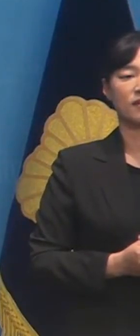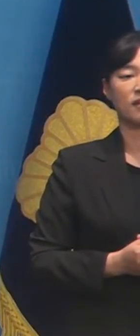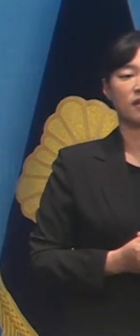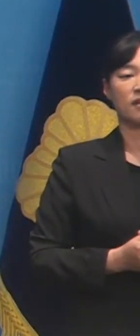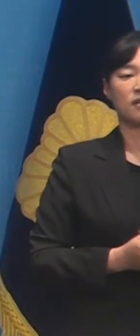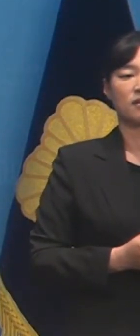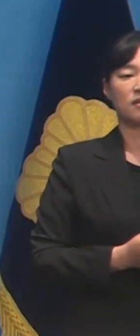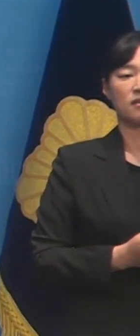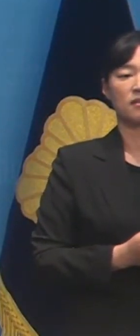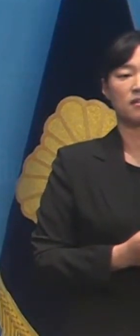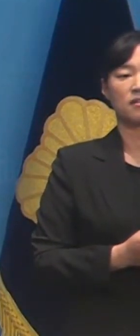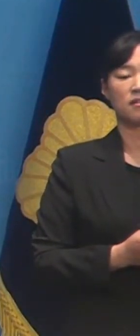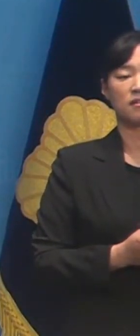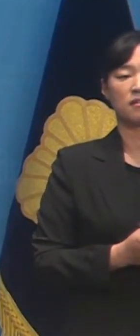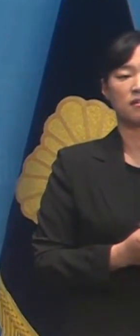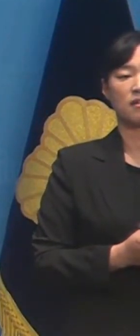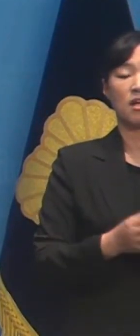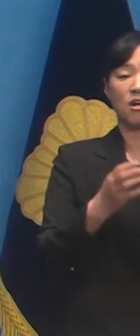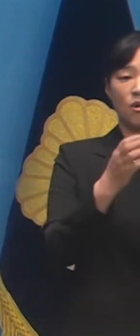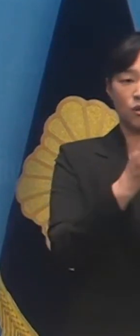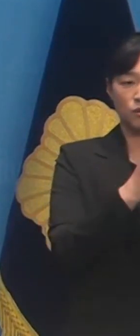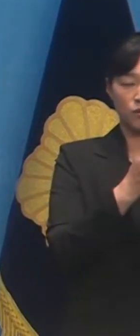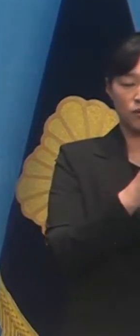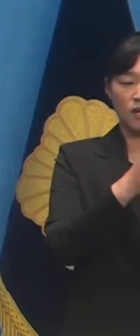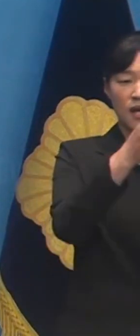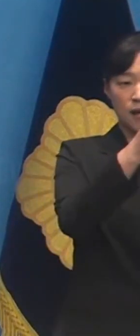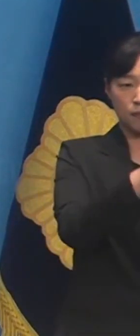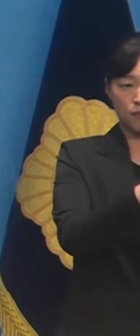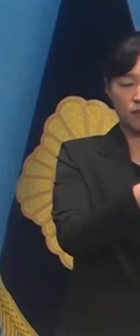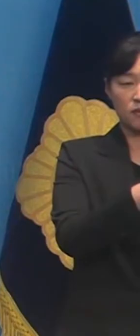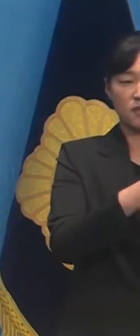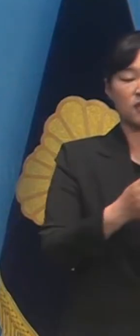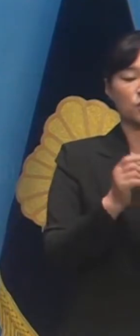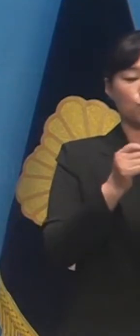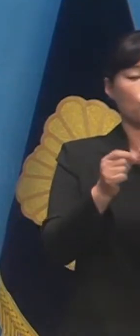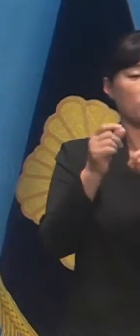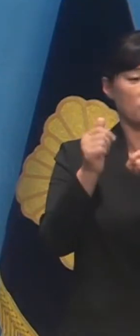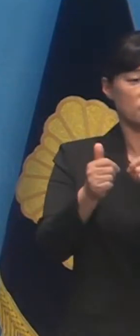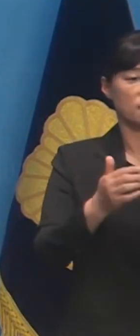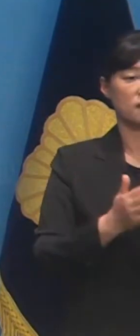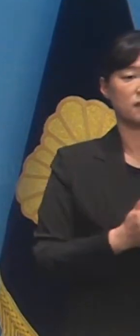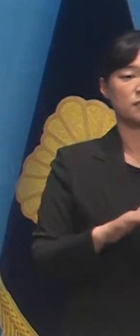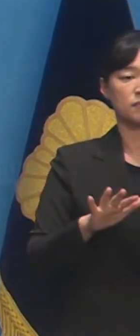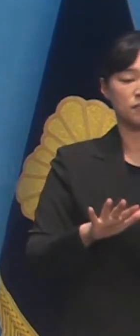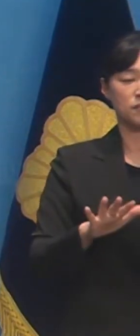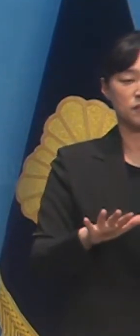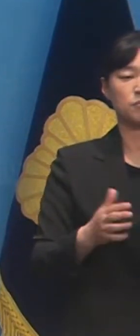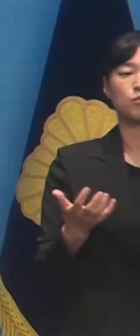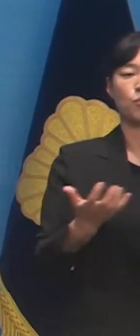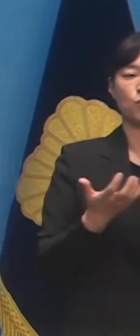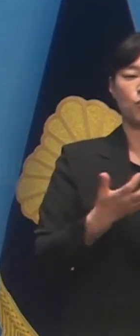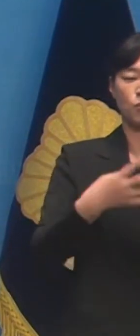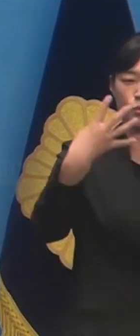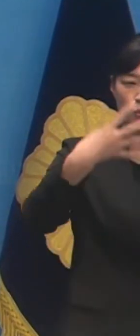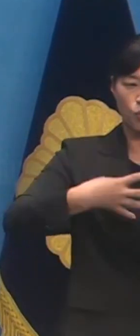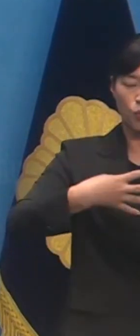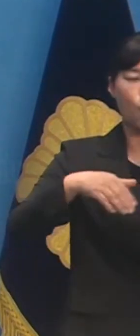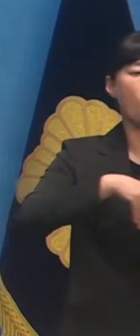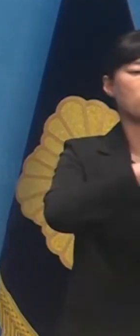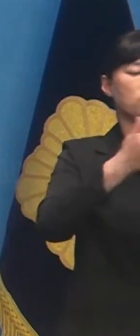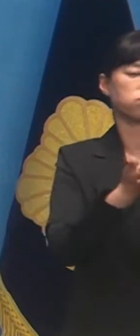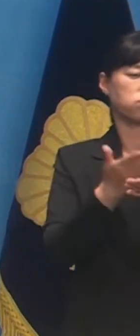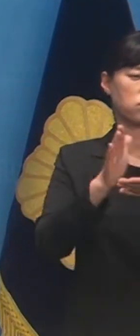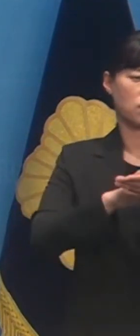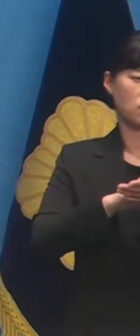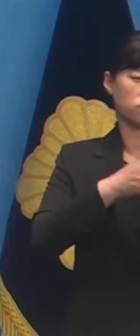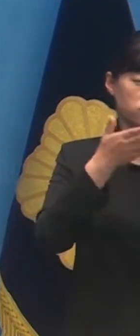김영수 금속노조 거제 통영 고성 조선하청 지회 지회장이 조선소 하청 노동자들의 노동 조건, 노동 환경